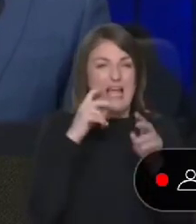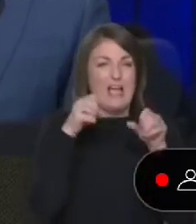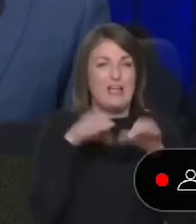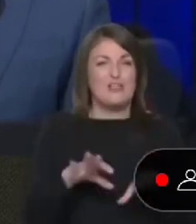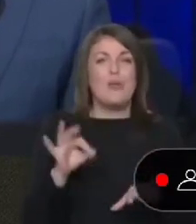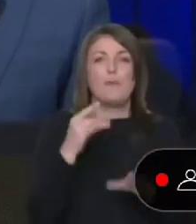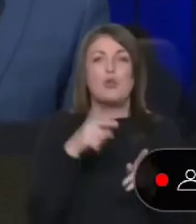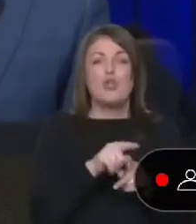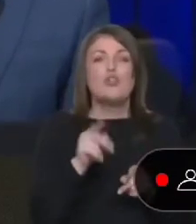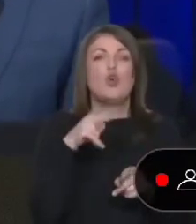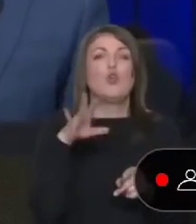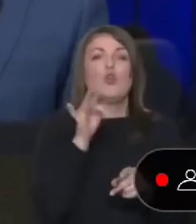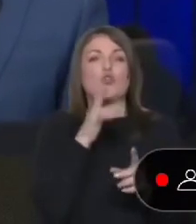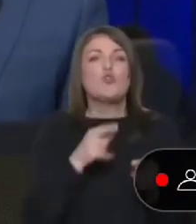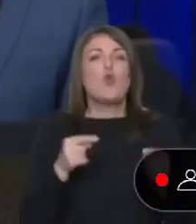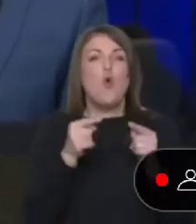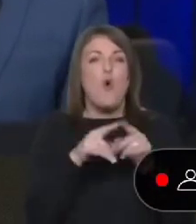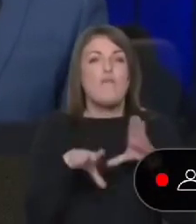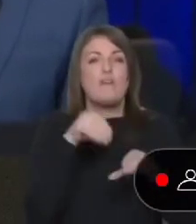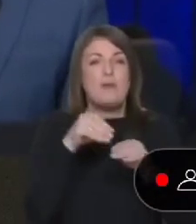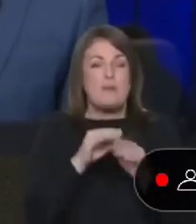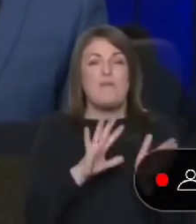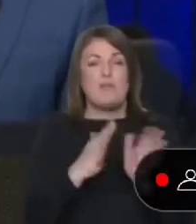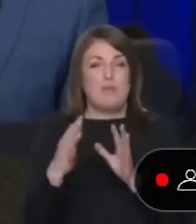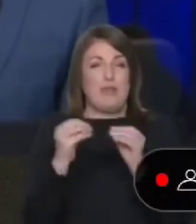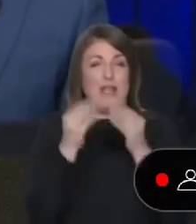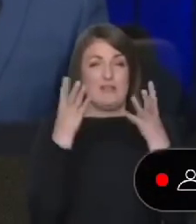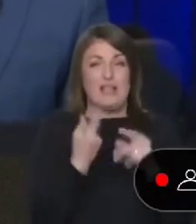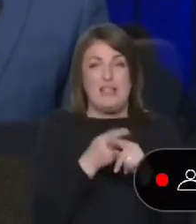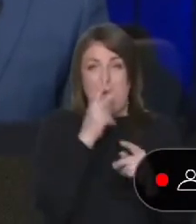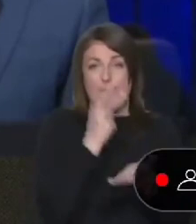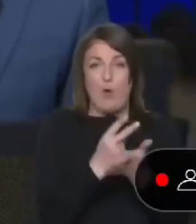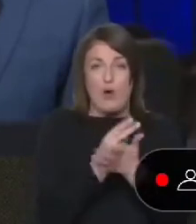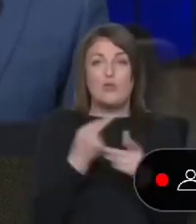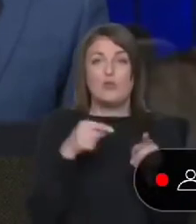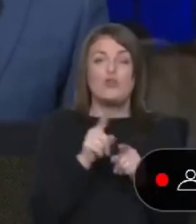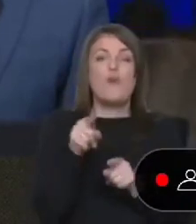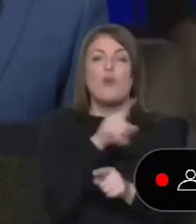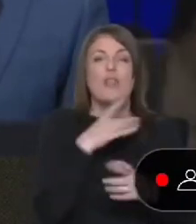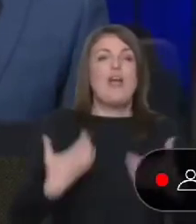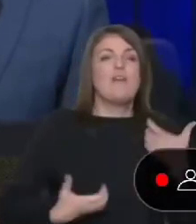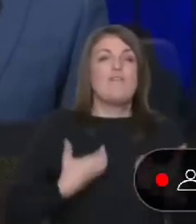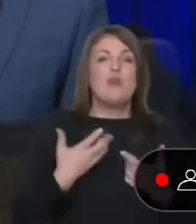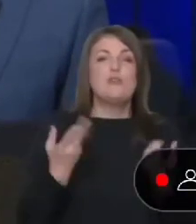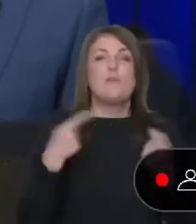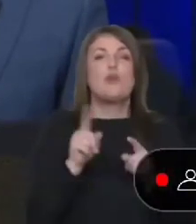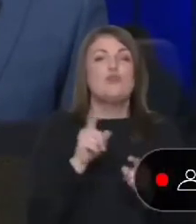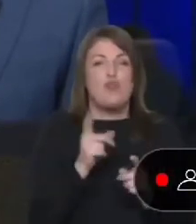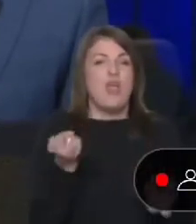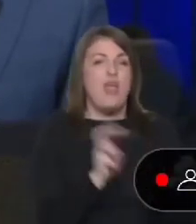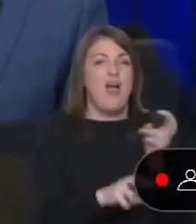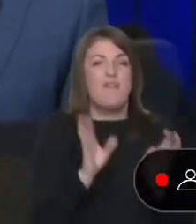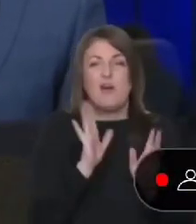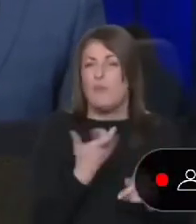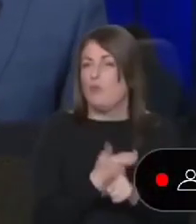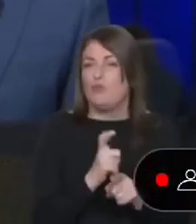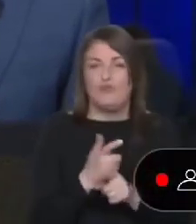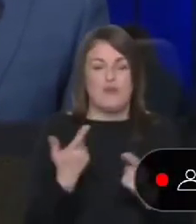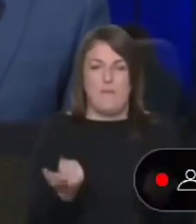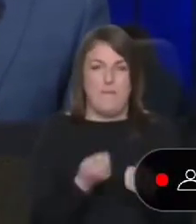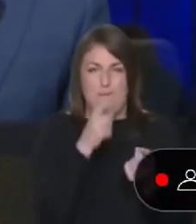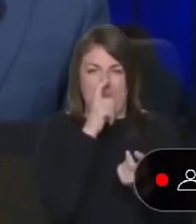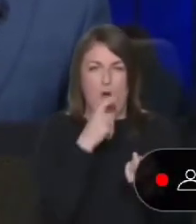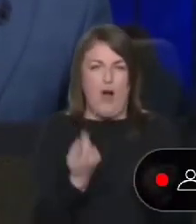рішення про те що дострокові вибори відбудуться 10 днів це показник тому що вони хвилюються про те що явка буде дуже погана